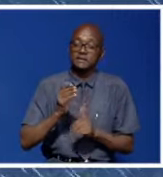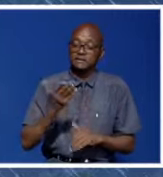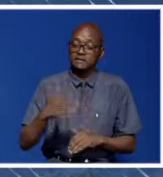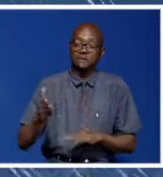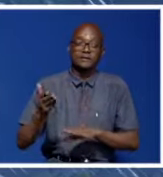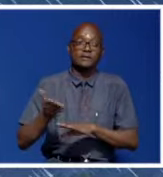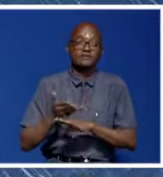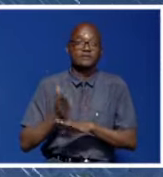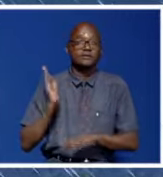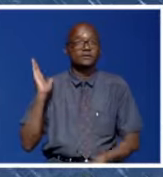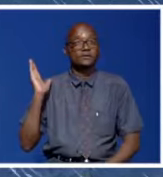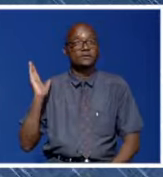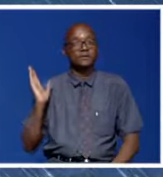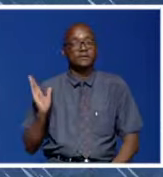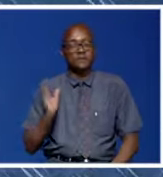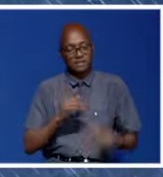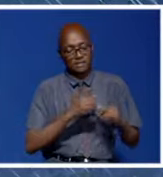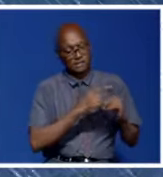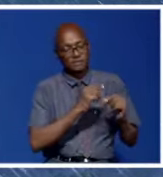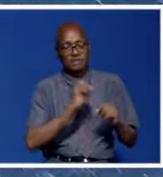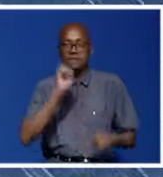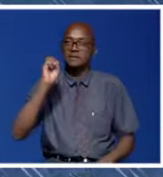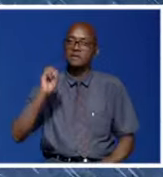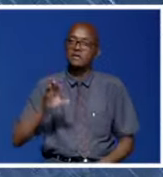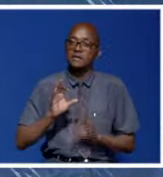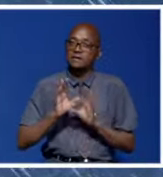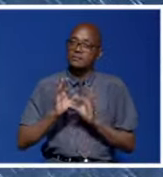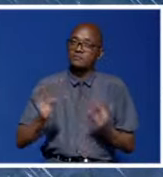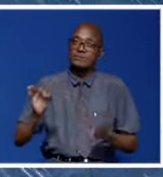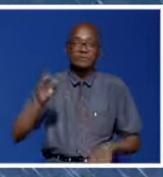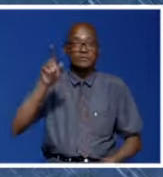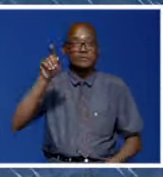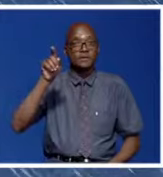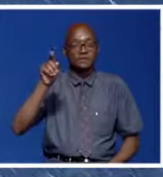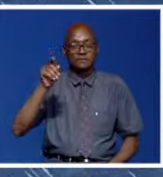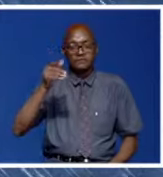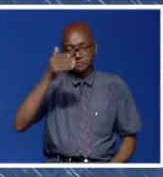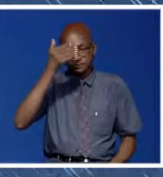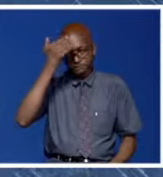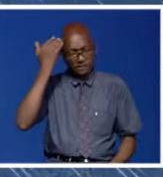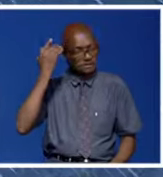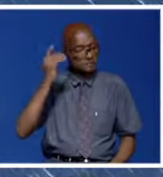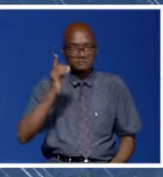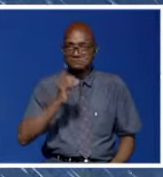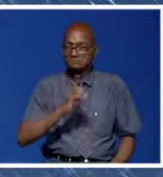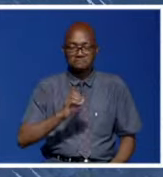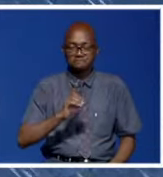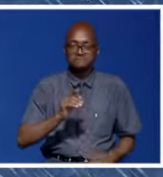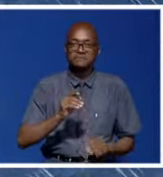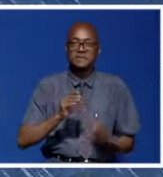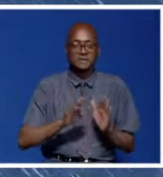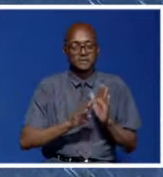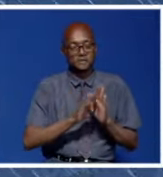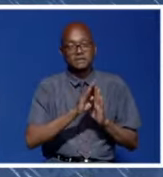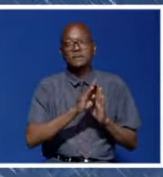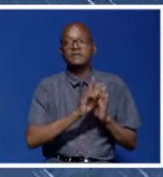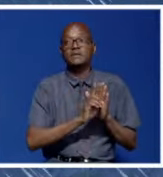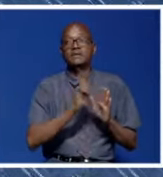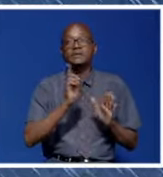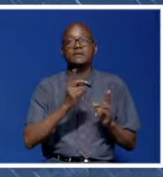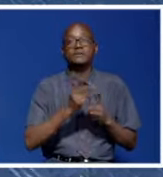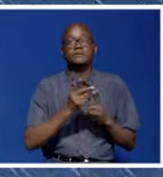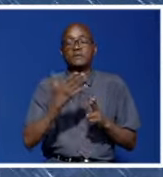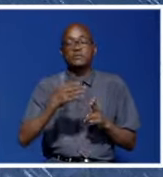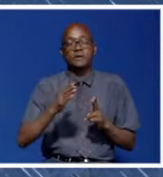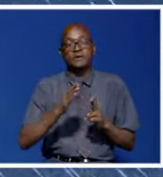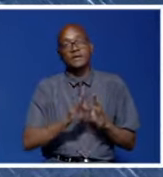ziwa Victoria, mikoa ya magharibi, Kigoma pamoja na Tabora, bila kusahau katika mikoa ya nyanda za juu kaskazini mashariki, lakini vile vile katika ukanda wa pwani